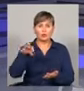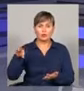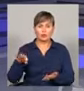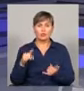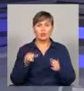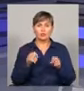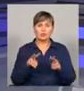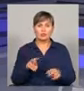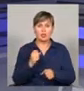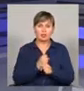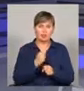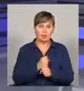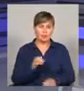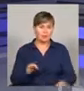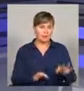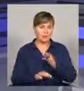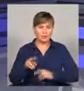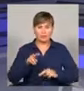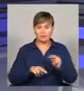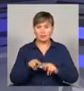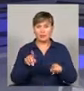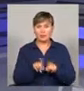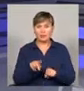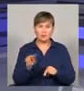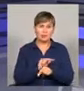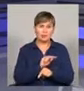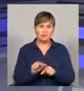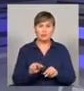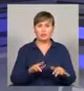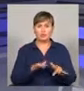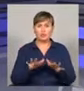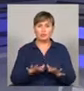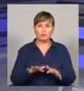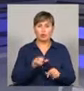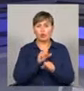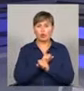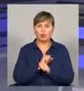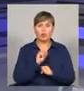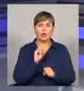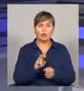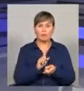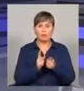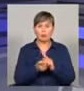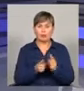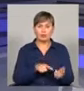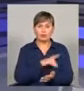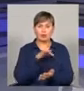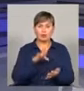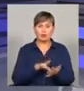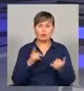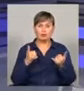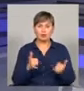специалисты разрабатывают проекты строительства, а также реконструируют действующие места отдыха. О том, как преобразят мегаполис,